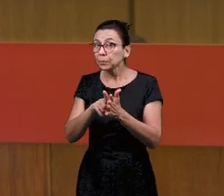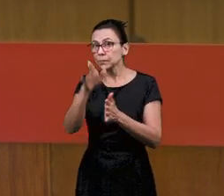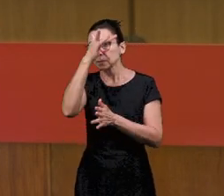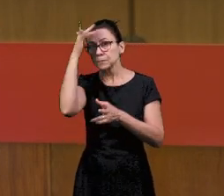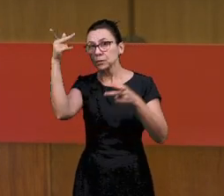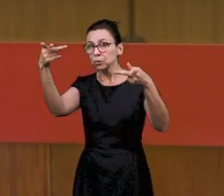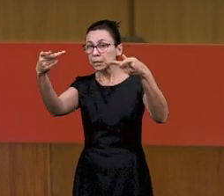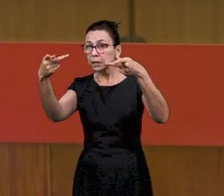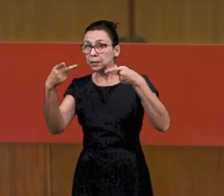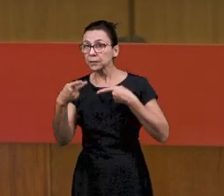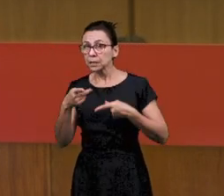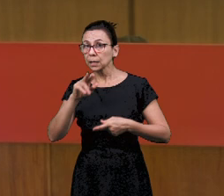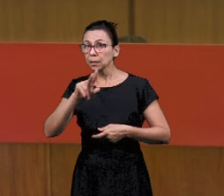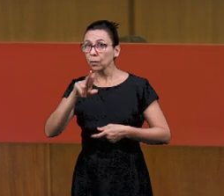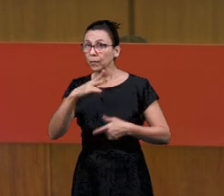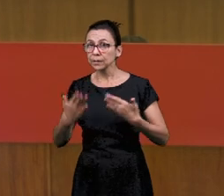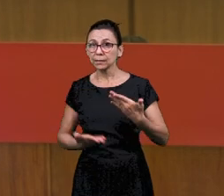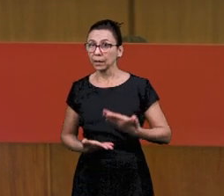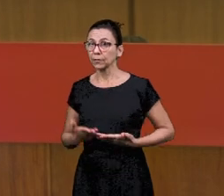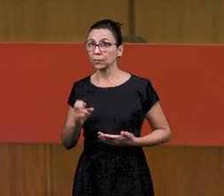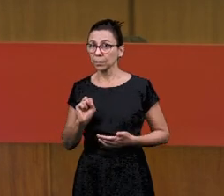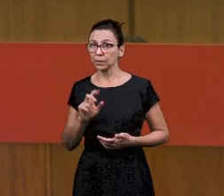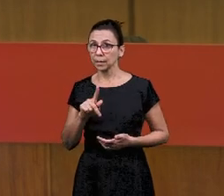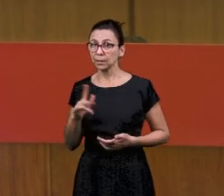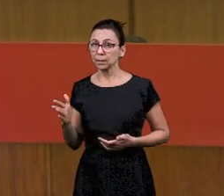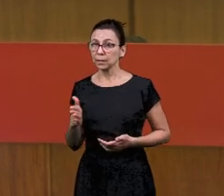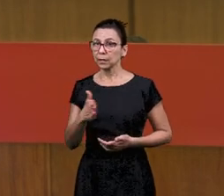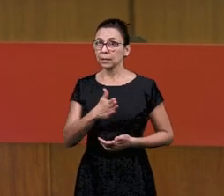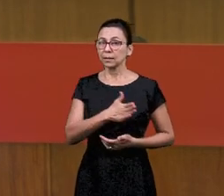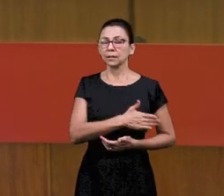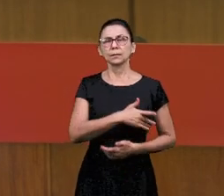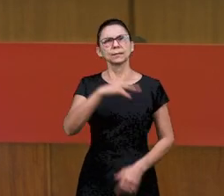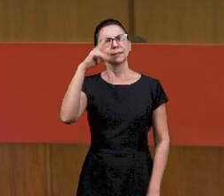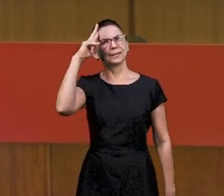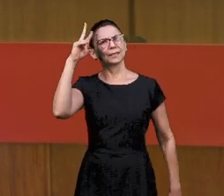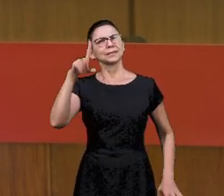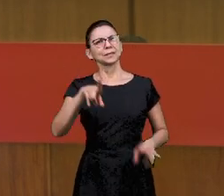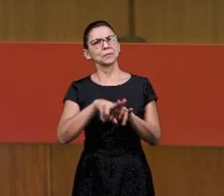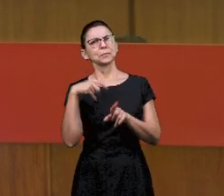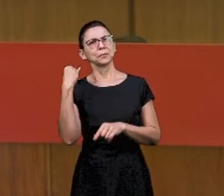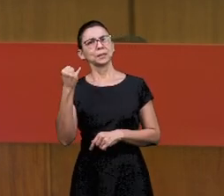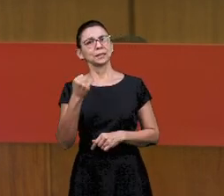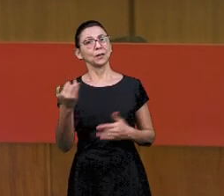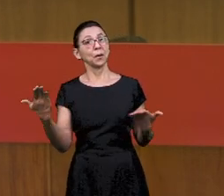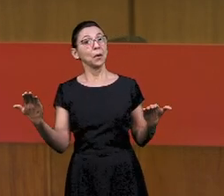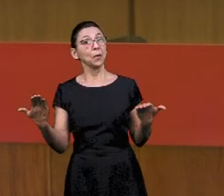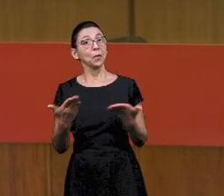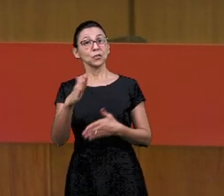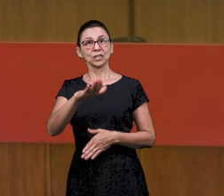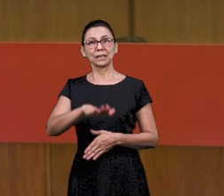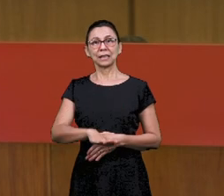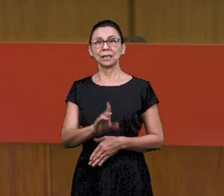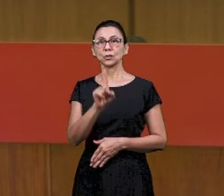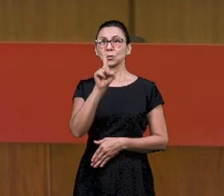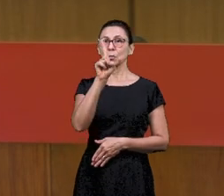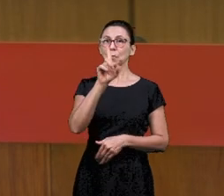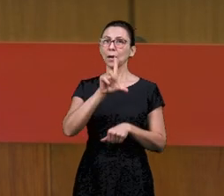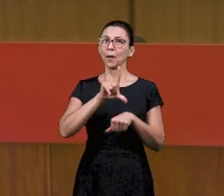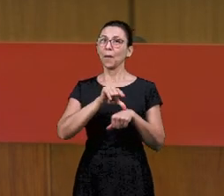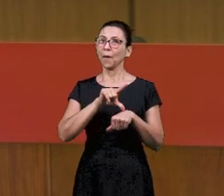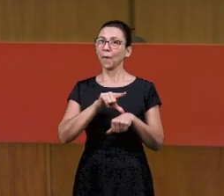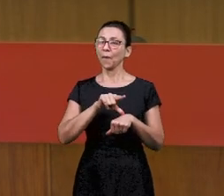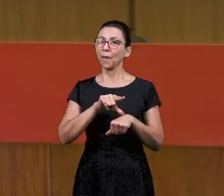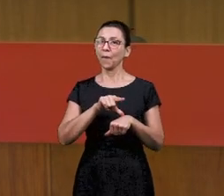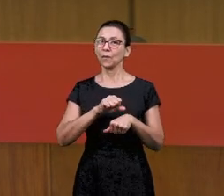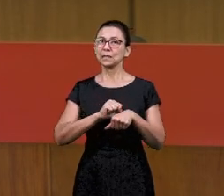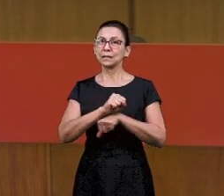encore membres de l'Église. Nous rappelons, frères et sœurs, qu'aujourd'hui, à partir de 13h, nous allons commencer le séminaire international